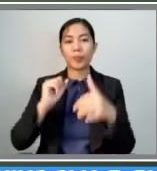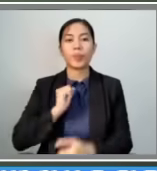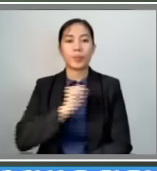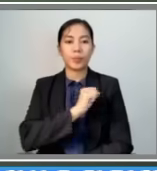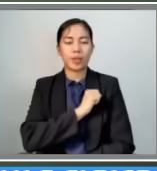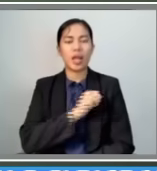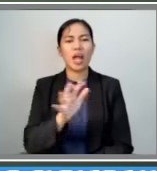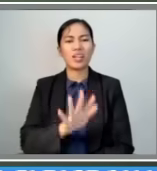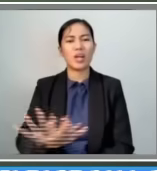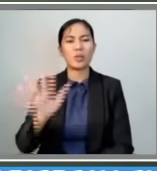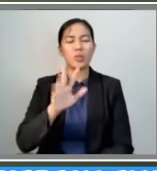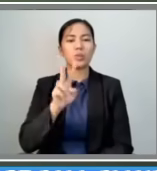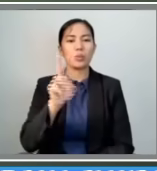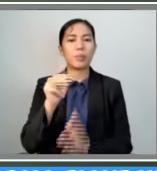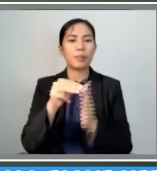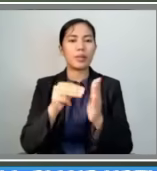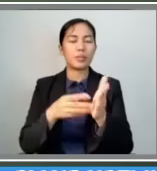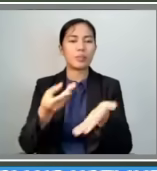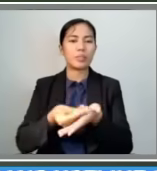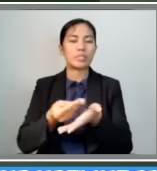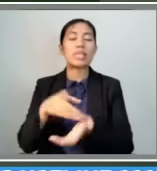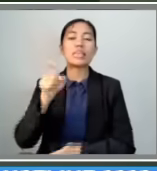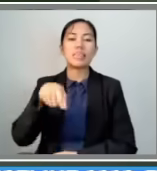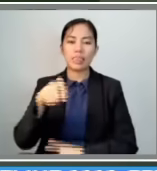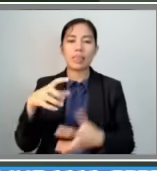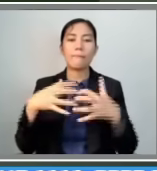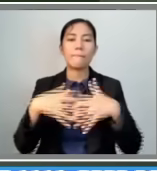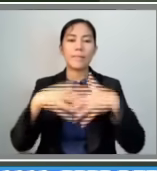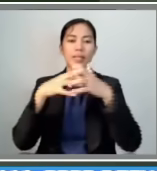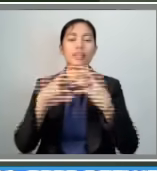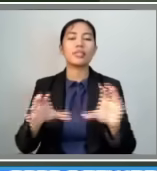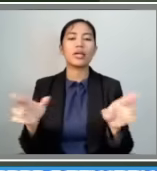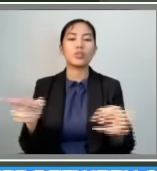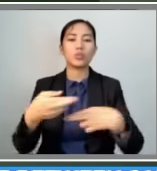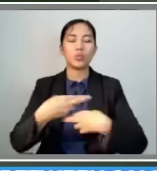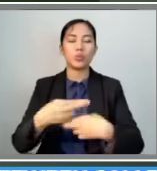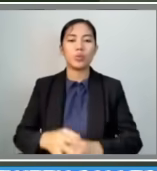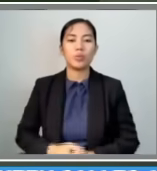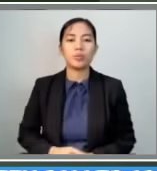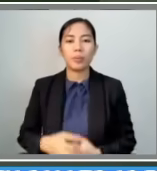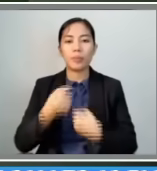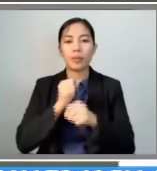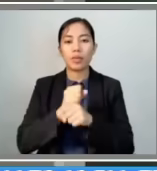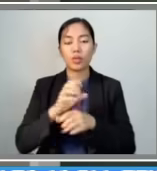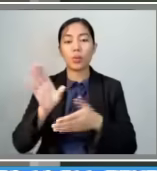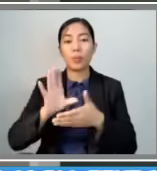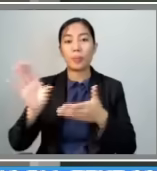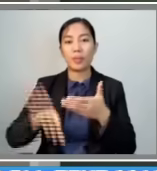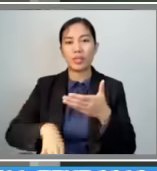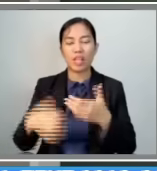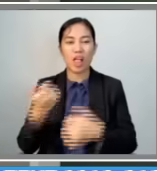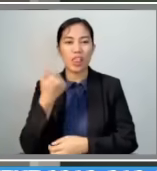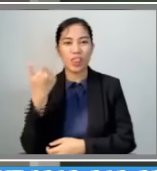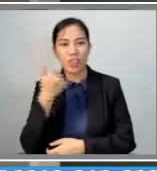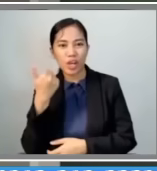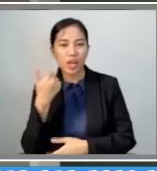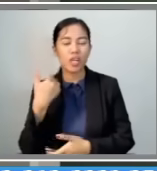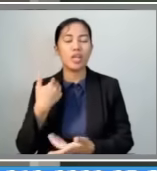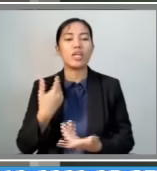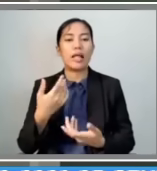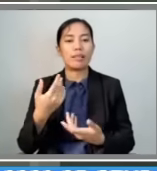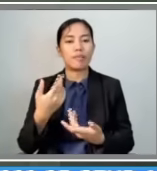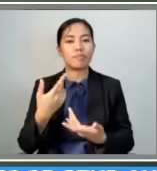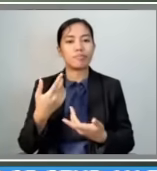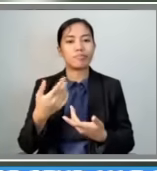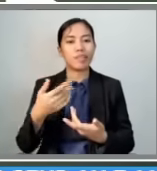million pesos ang kailangan para maitayo ang isang classroom. Para makumpleto ang backlog, mahigit 300 billion pesos ang